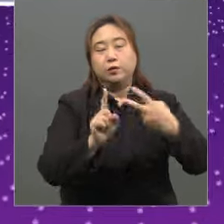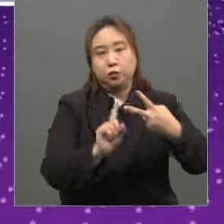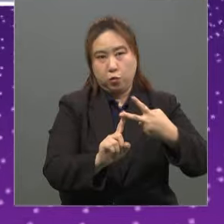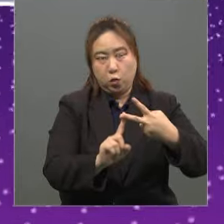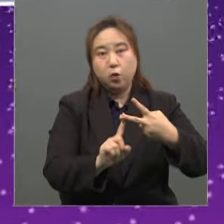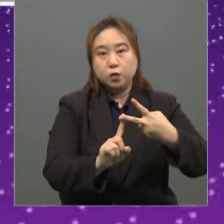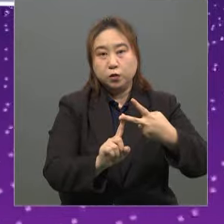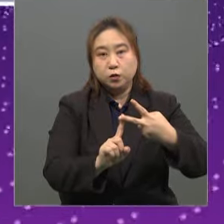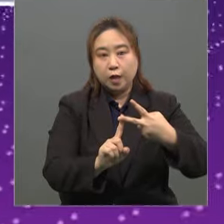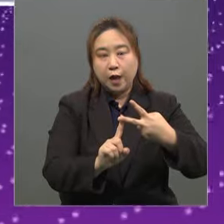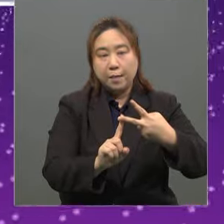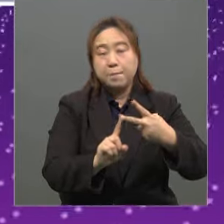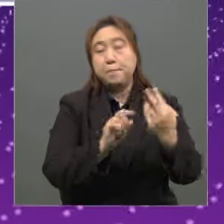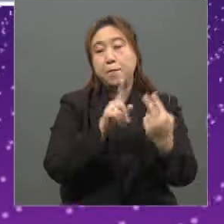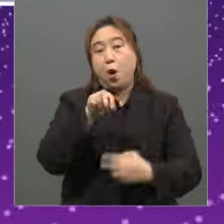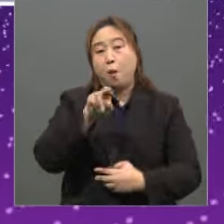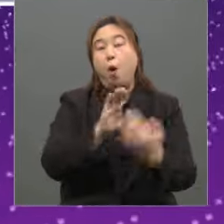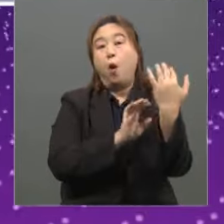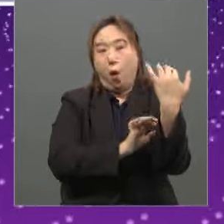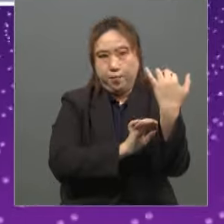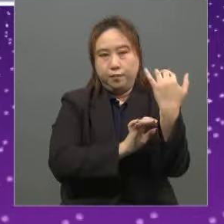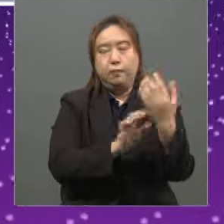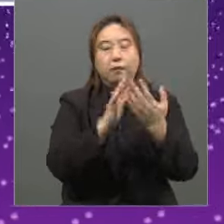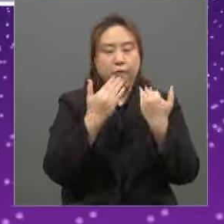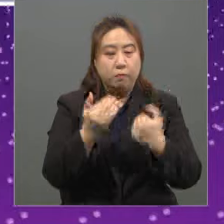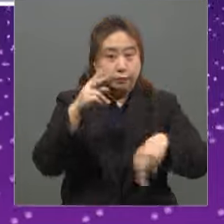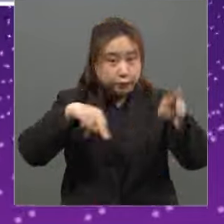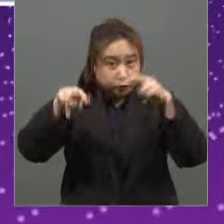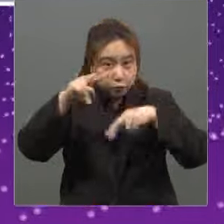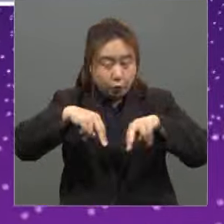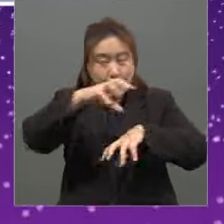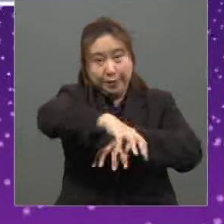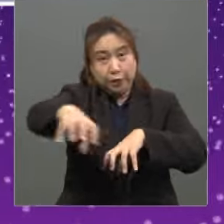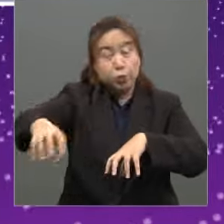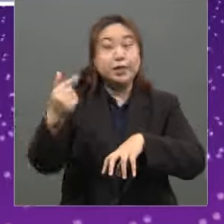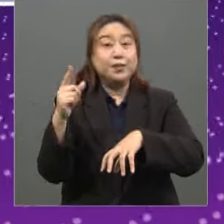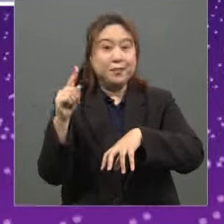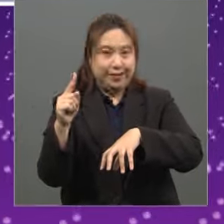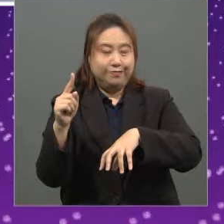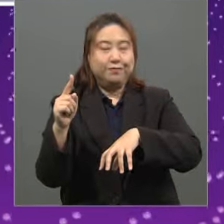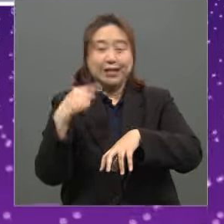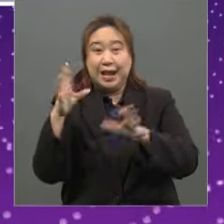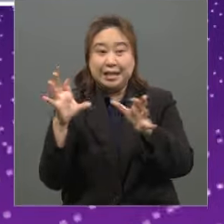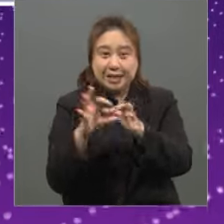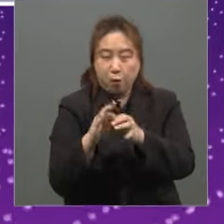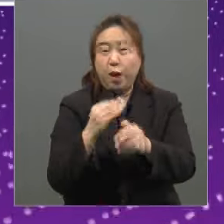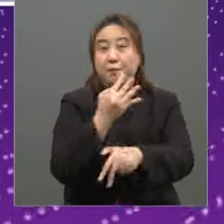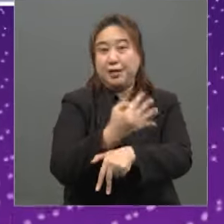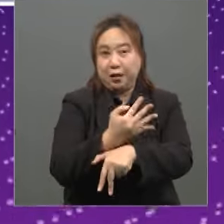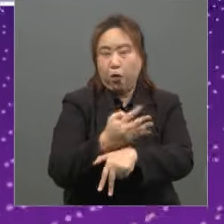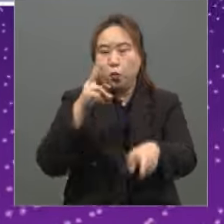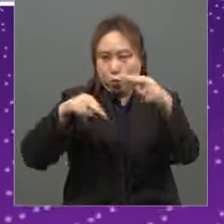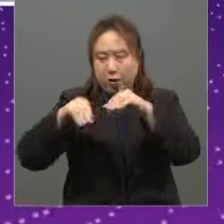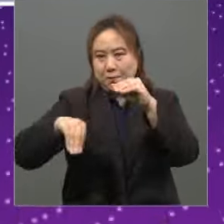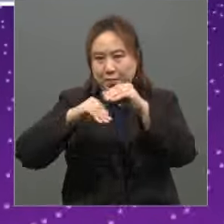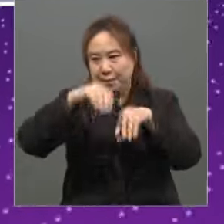ความผิดตามพรบ.คอมพิวเตอร์ค่ะวันนี้ก็มีการตรวจค้นอีก11จุดด้วยกันของผู้ที่เกี่ยวข้องกับดีไอคอนกรุ๊ปนะคะเพื่อที่จะ